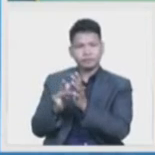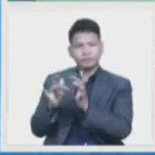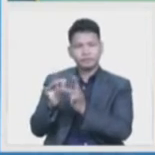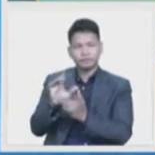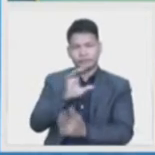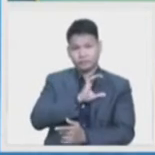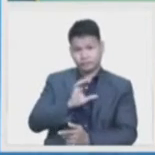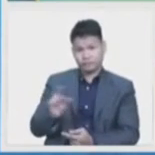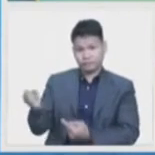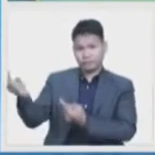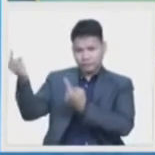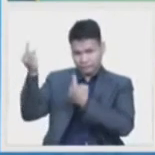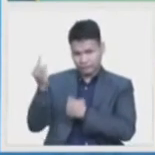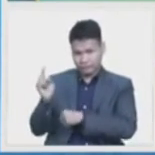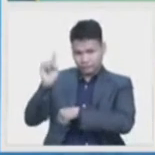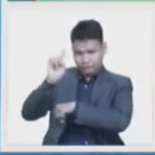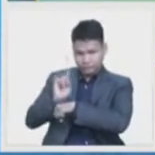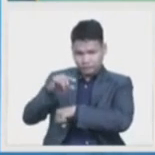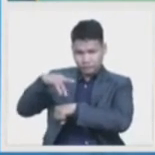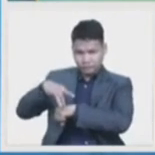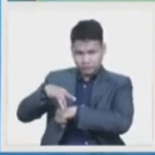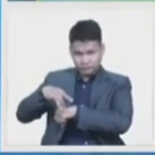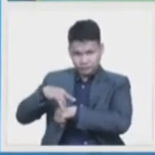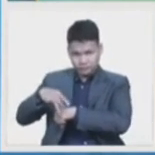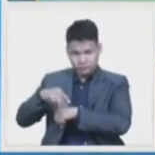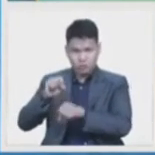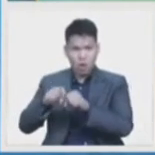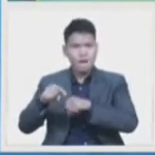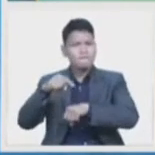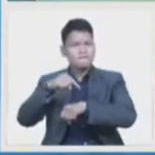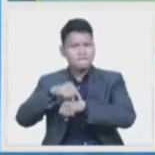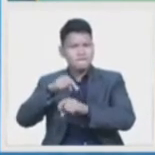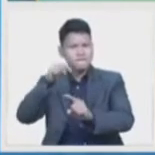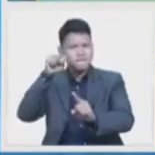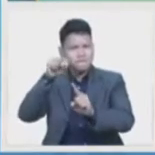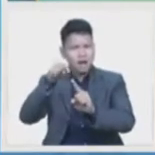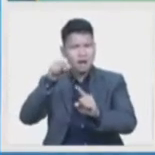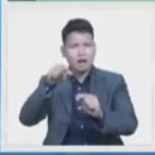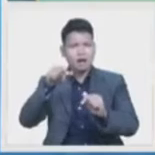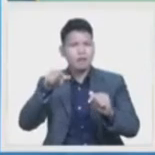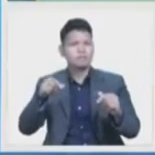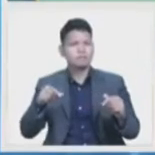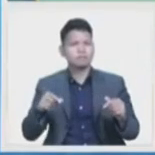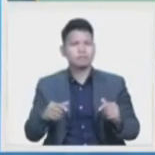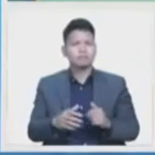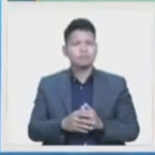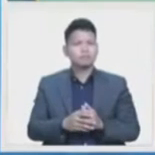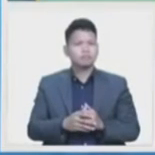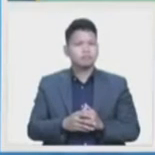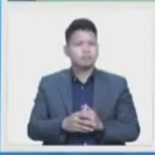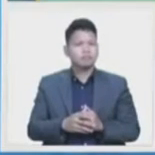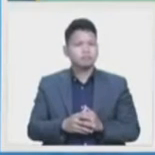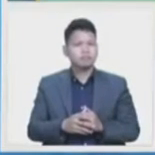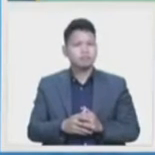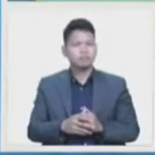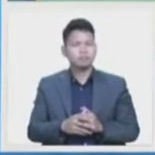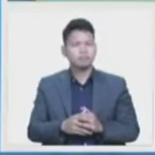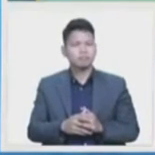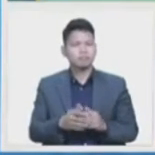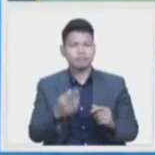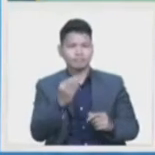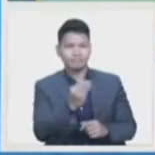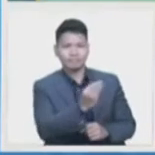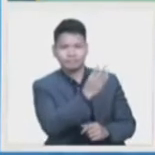sa pag-abot na sa tukma sa panahon. Unsay giingon? Apan sa pag-abot na sa tukma